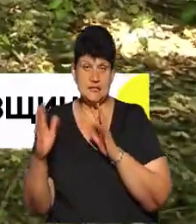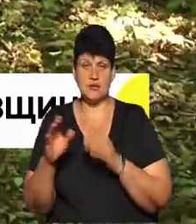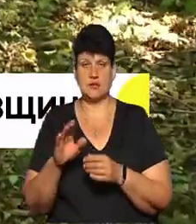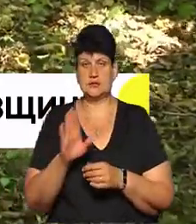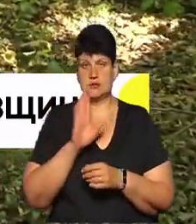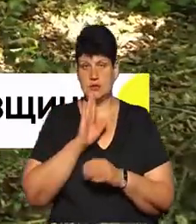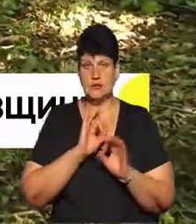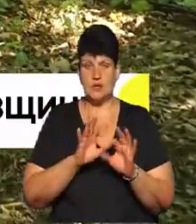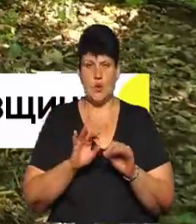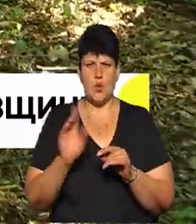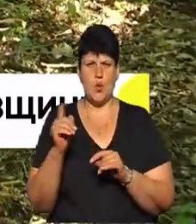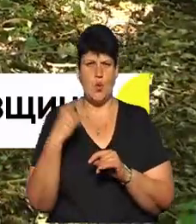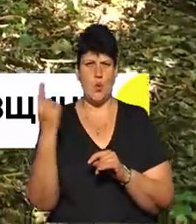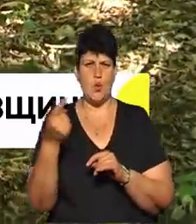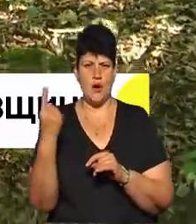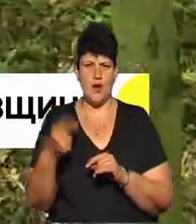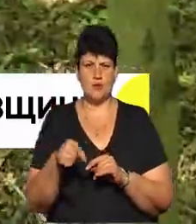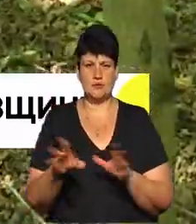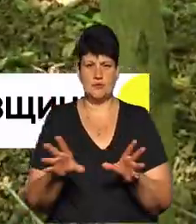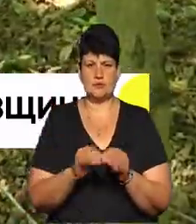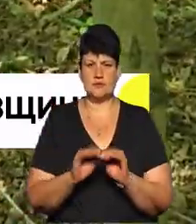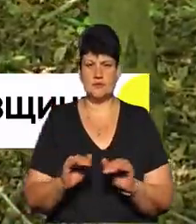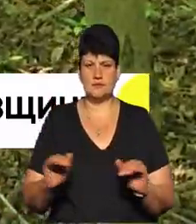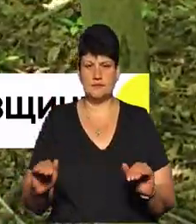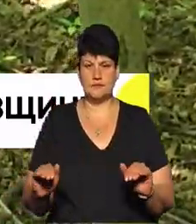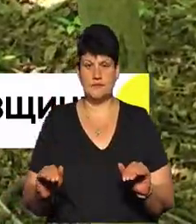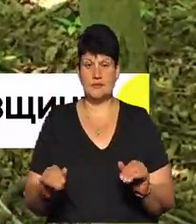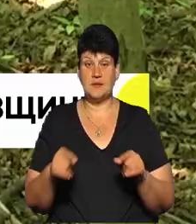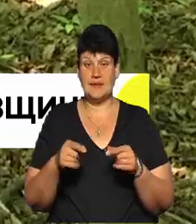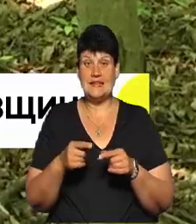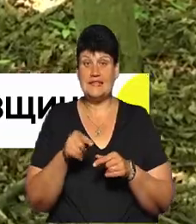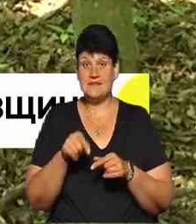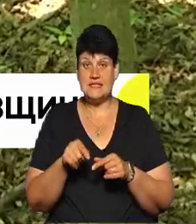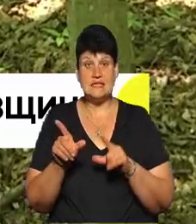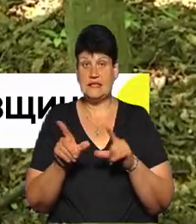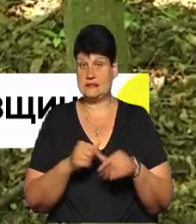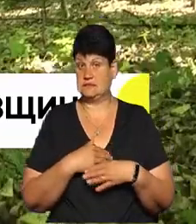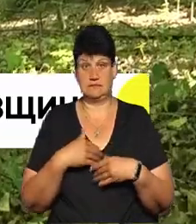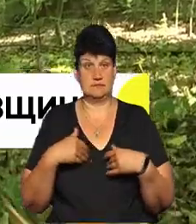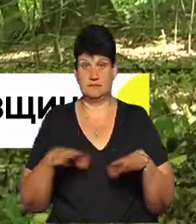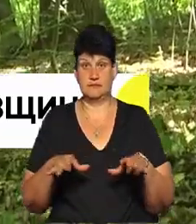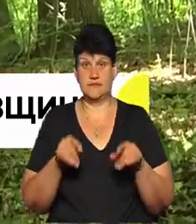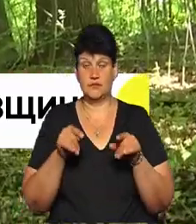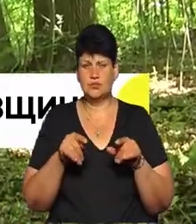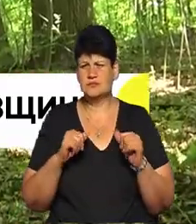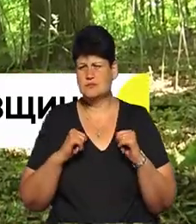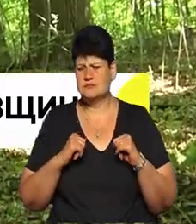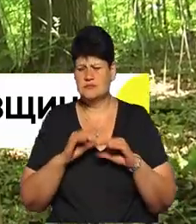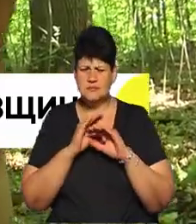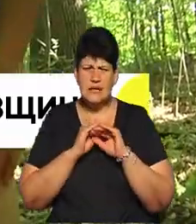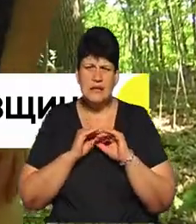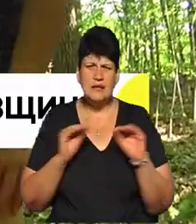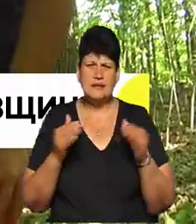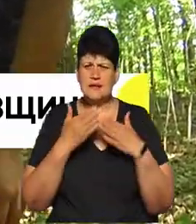розповідає, щодня гуляє тут з малими. Тепер звідси їхати взагалі не хочеться, тому що тут спокій, тут тиша, тут